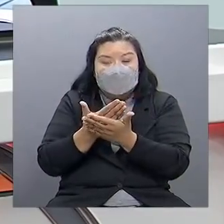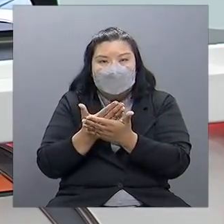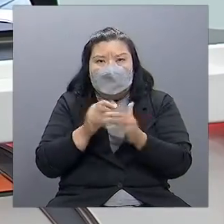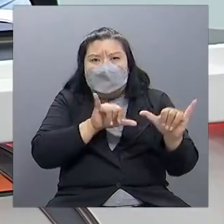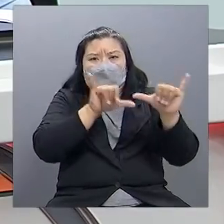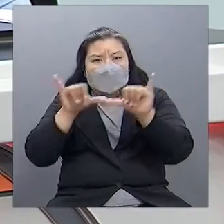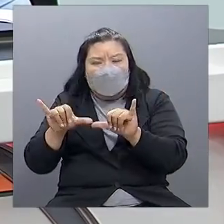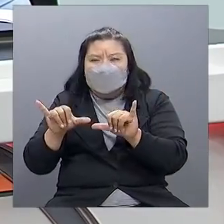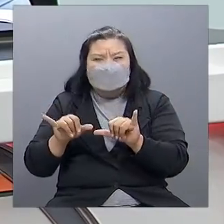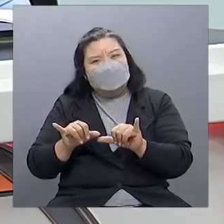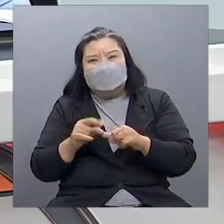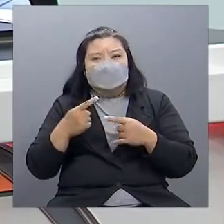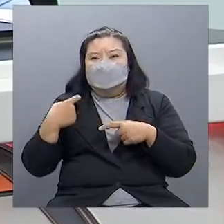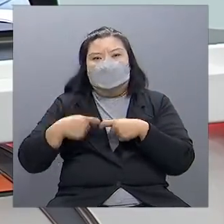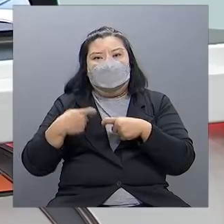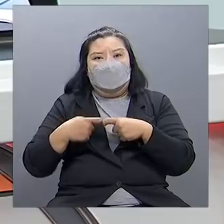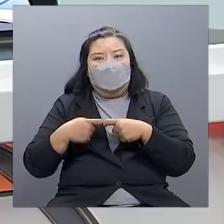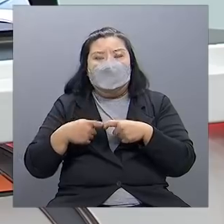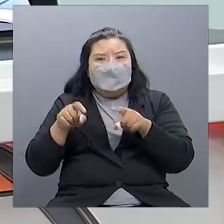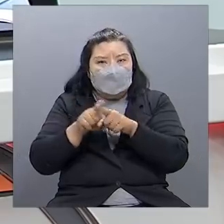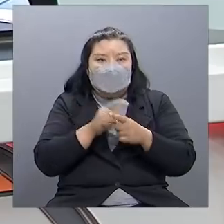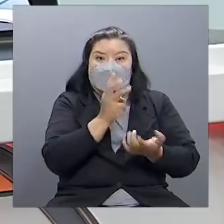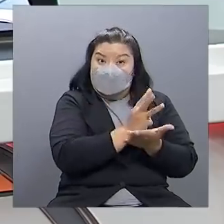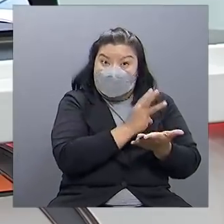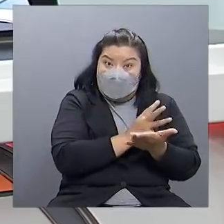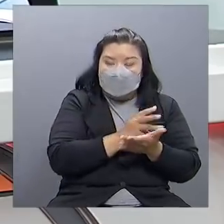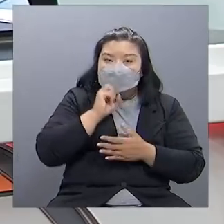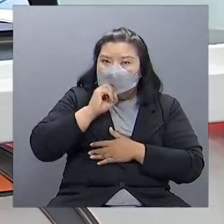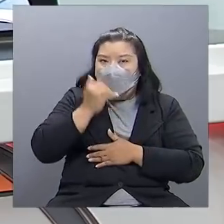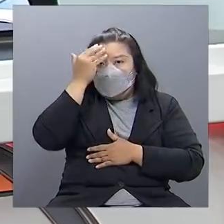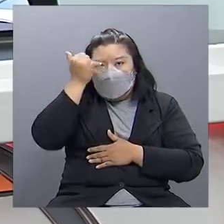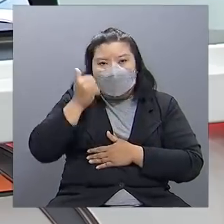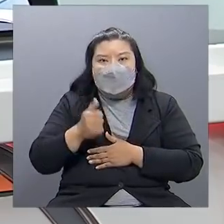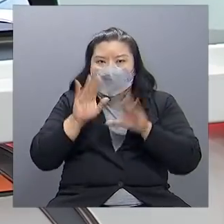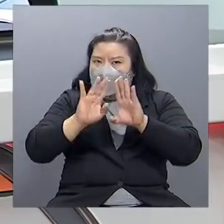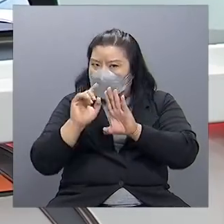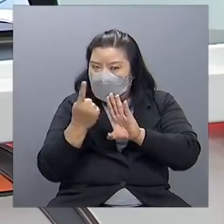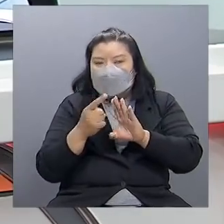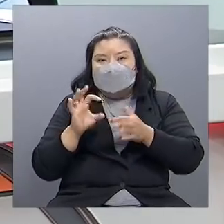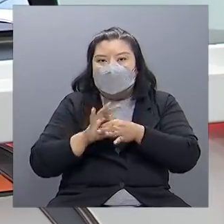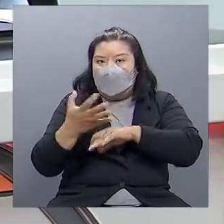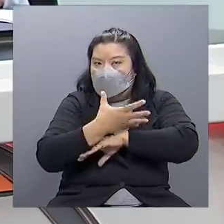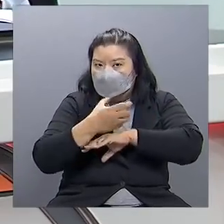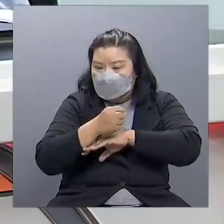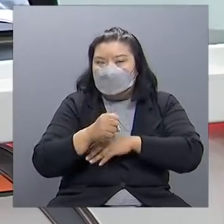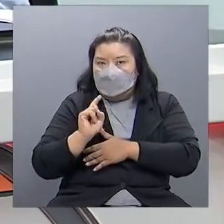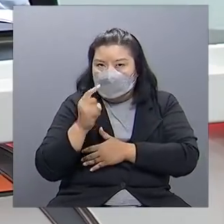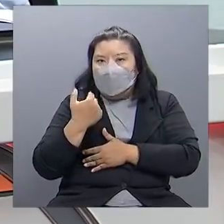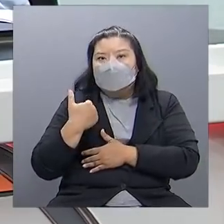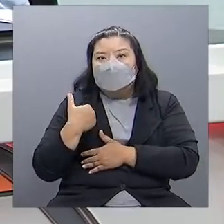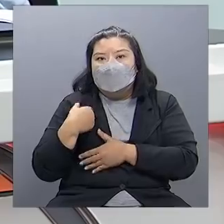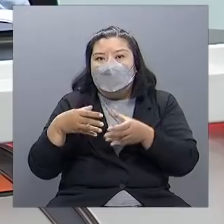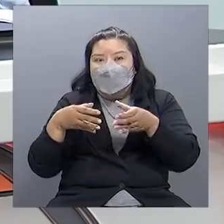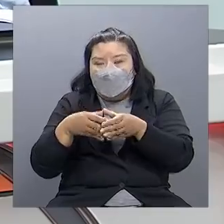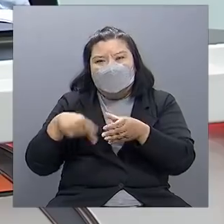นะคะสอดคล้องกับนักวิชาการก็ชี้ถึงดิวทางการเมืองว่ากับขั้วตรงข้ามเนี่ยเป็นความเสี่ยงของภูมิใจไทย